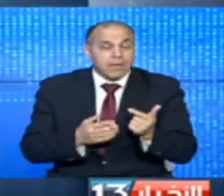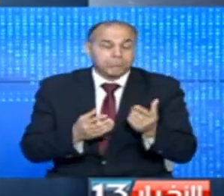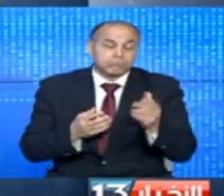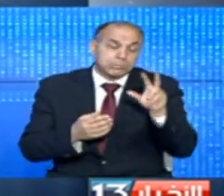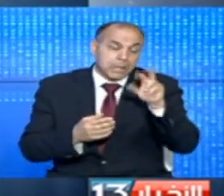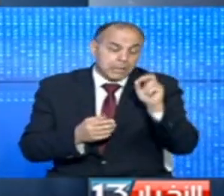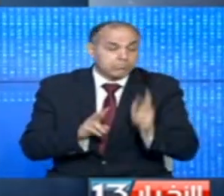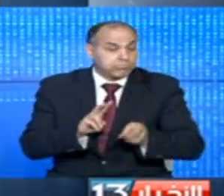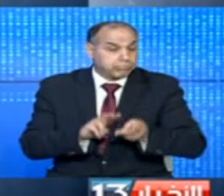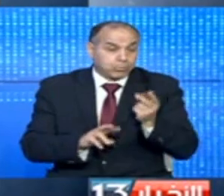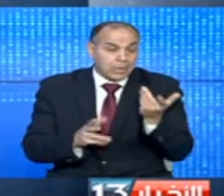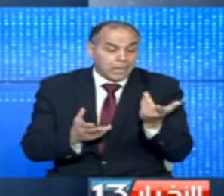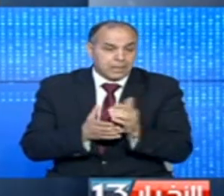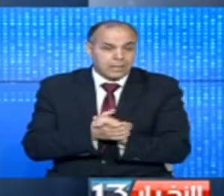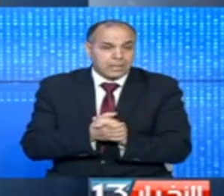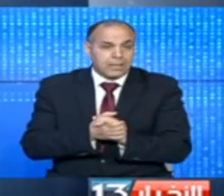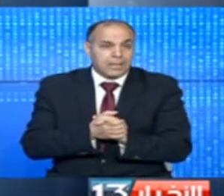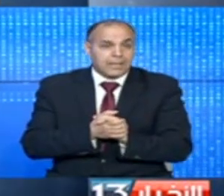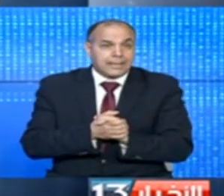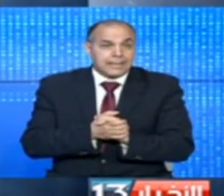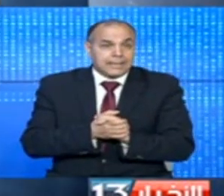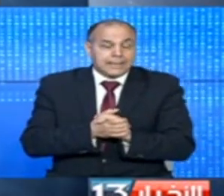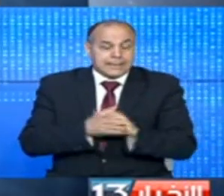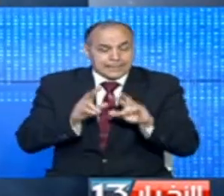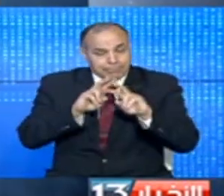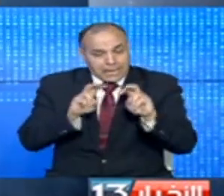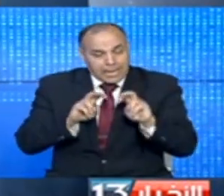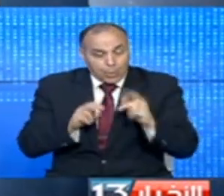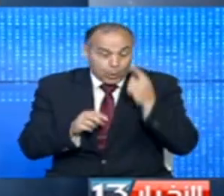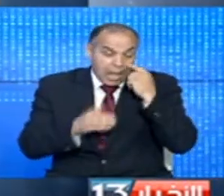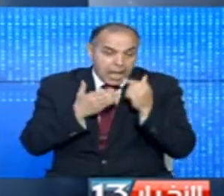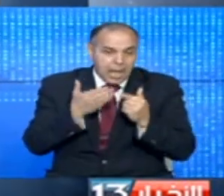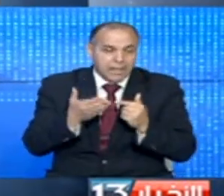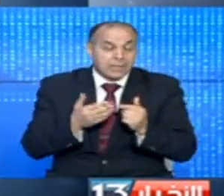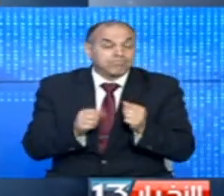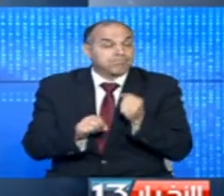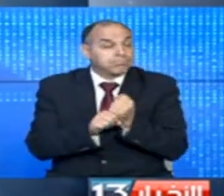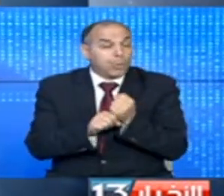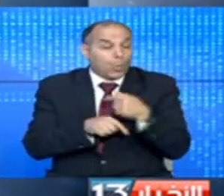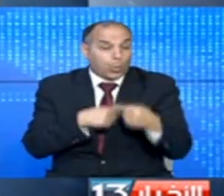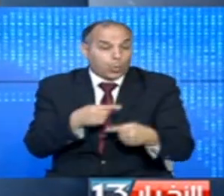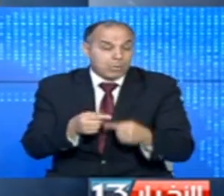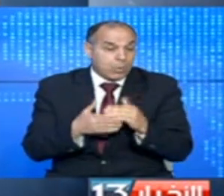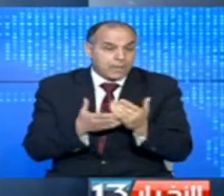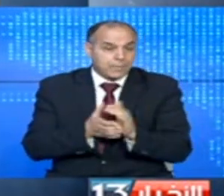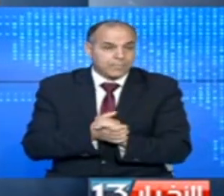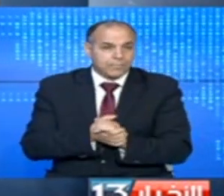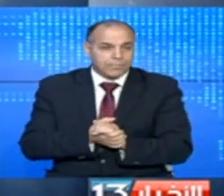30، وذلك في نطاق التقصي والدراسة الميدانية اللي نقوم بها باش